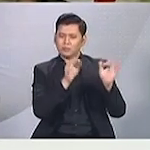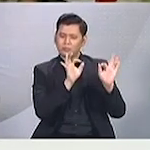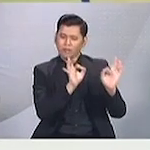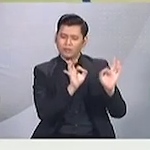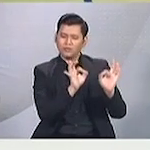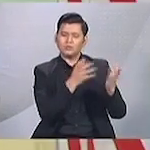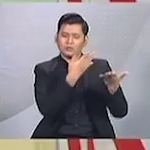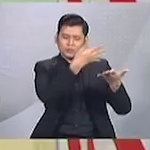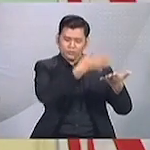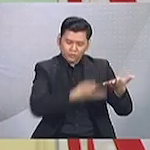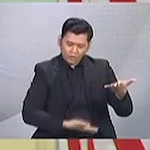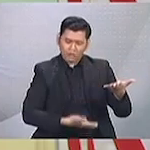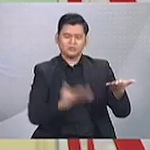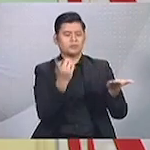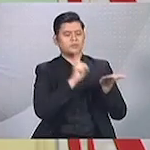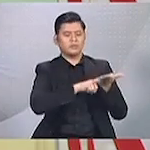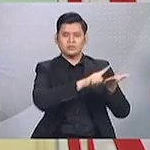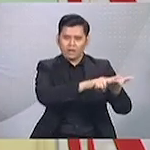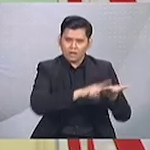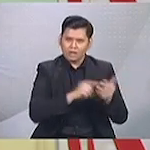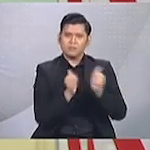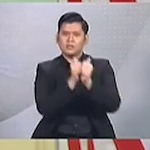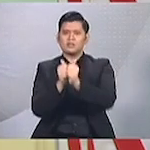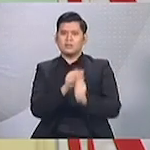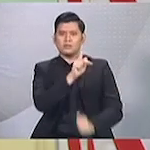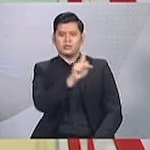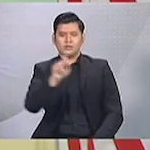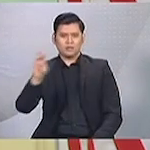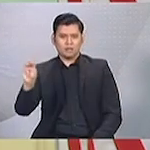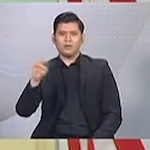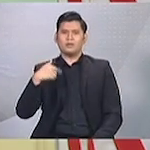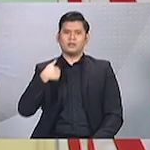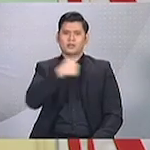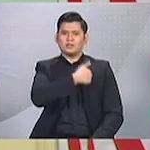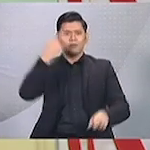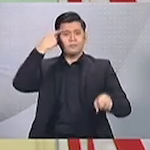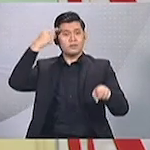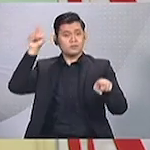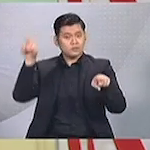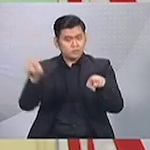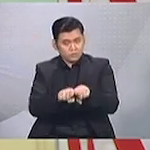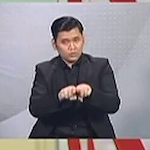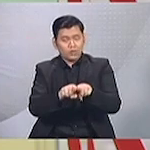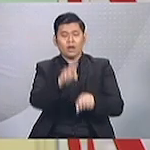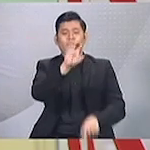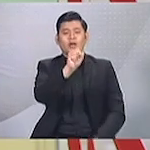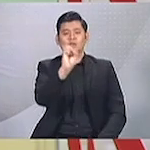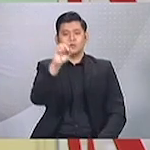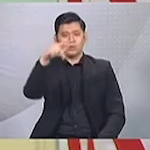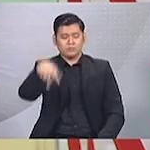dibincangkan bersama dengan KKM dan sebagainya. Jadi kita bersetuju, iaitu SOP ini